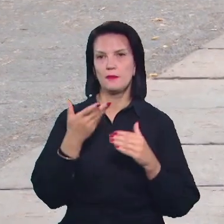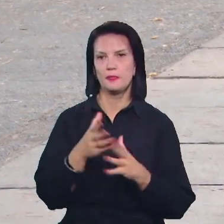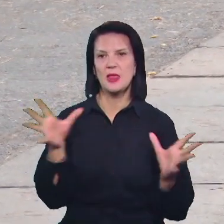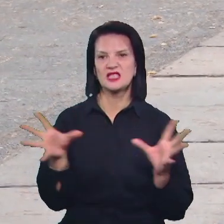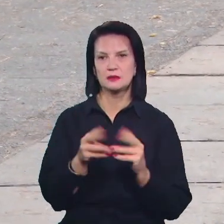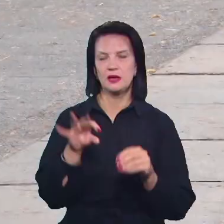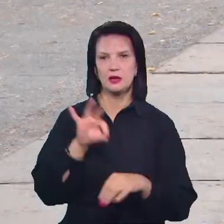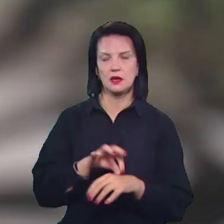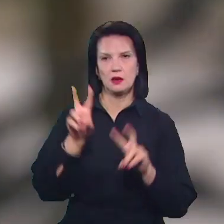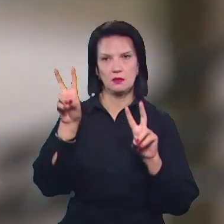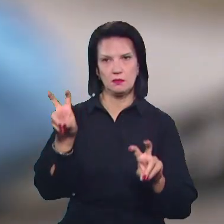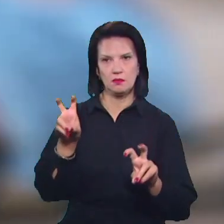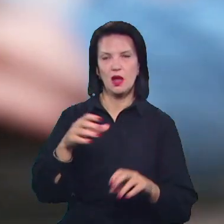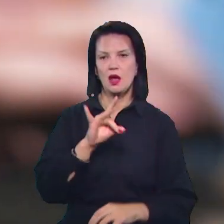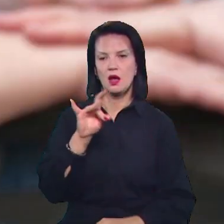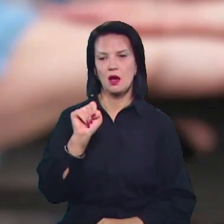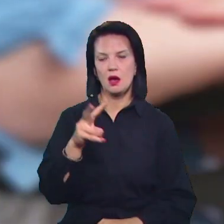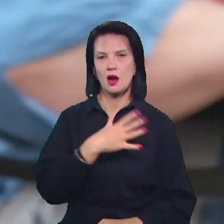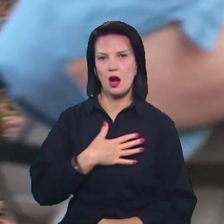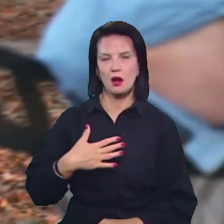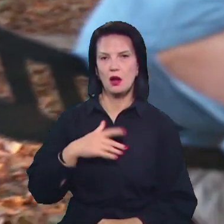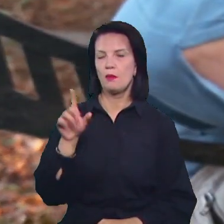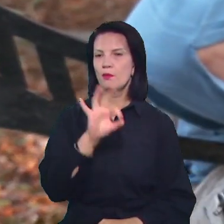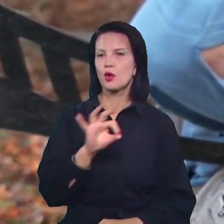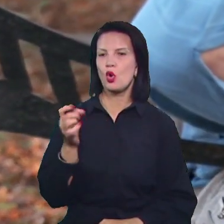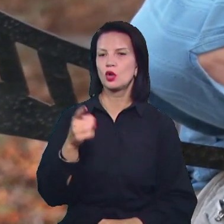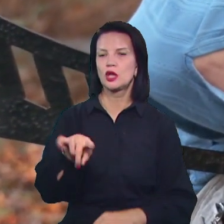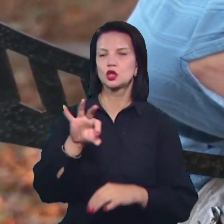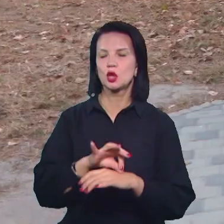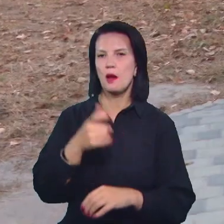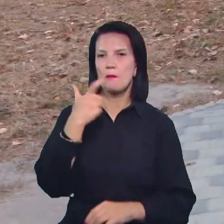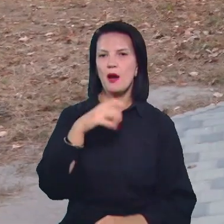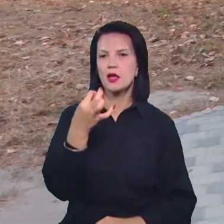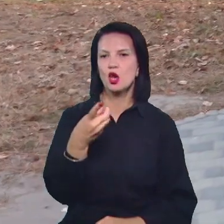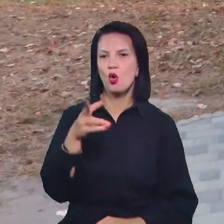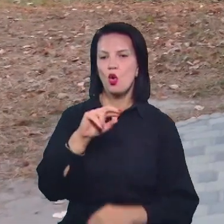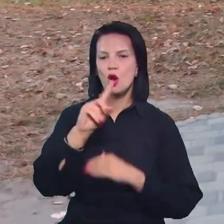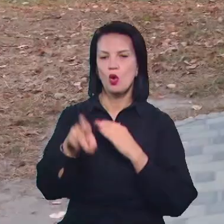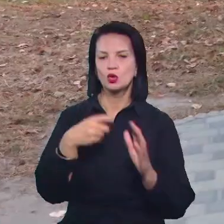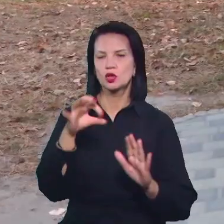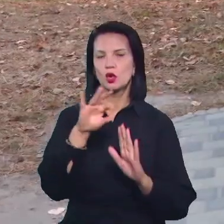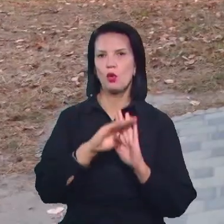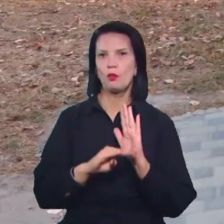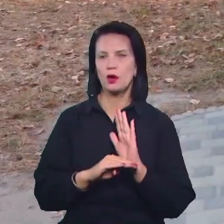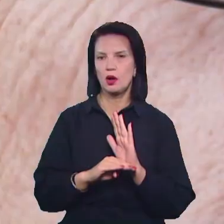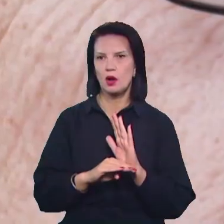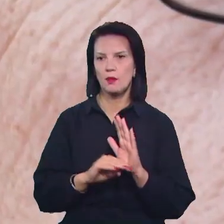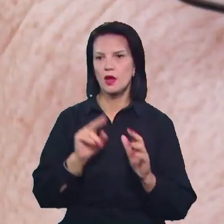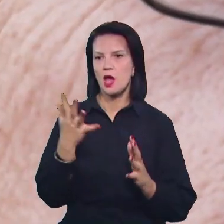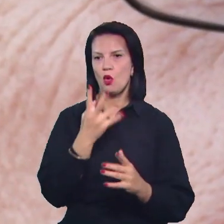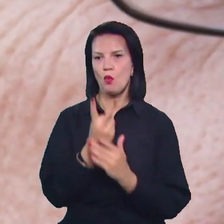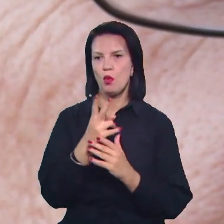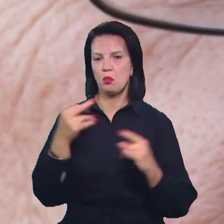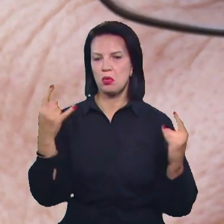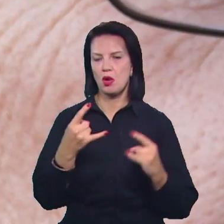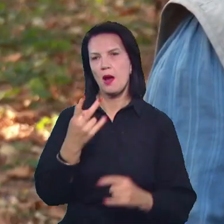– рак молочної залози. Про те, що хворіє, пані Ольга дізналася через програму, яку транслювали по телевізору. Бачу лікаря,